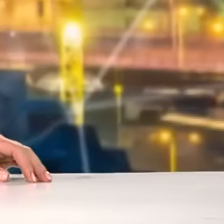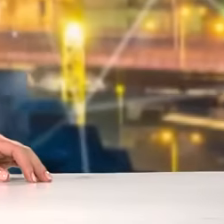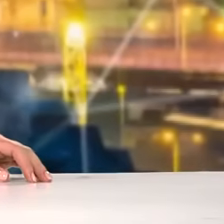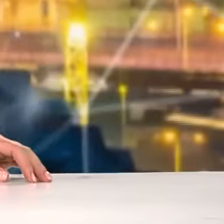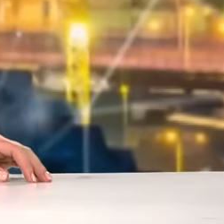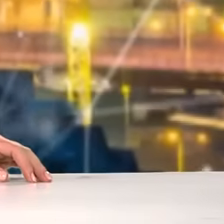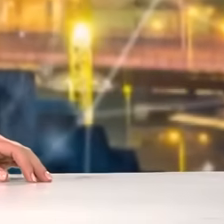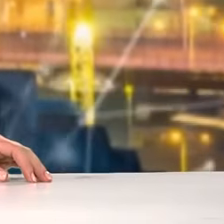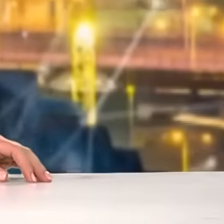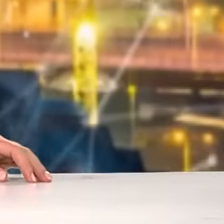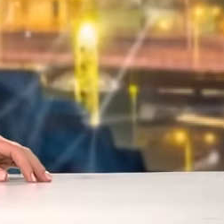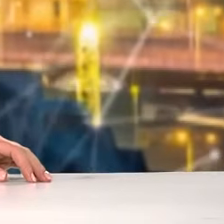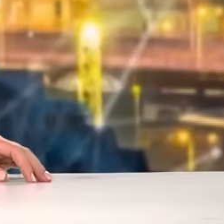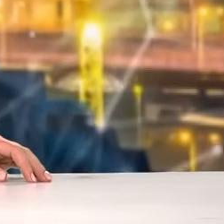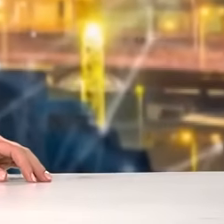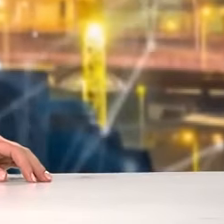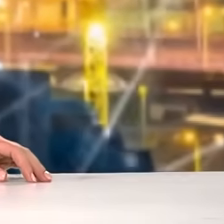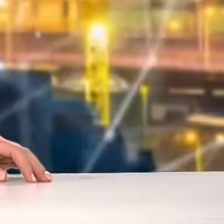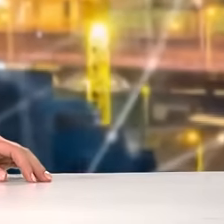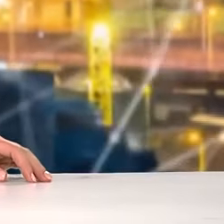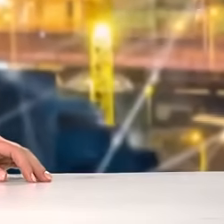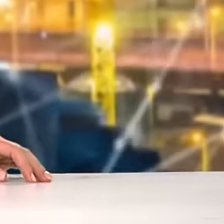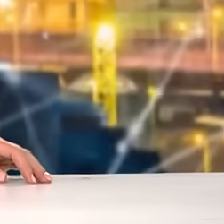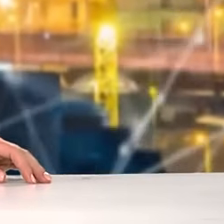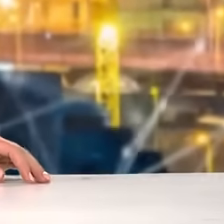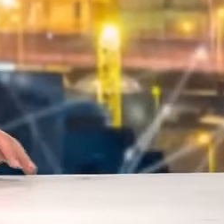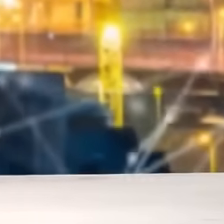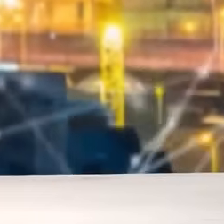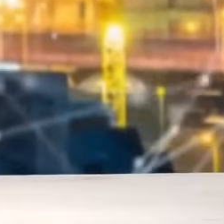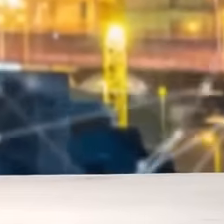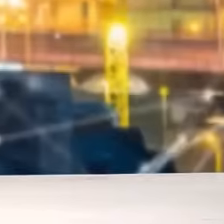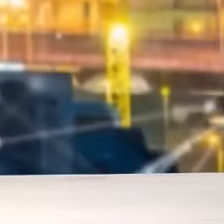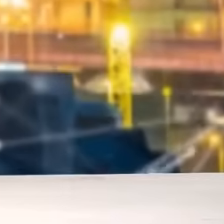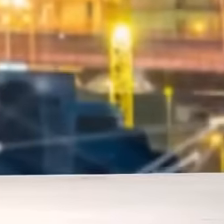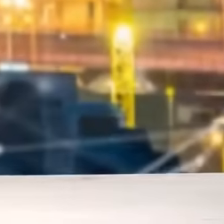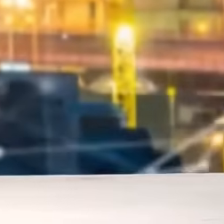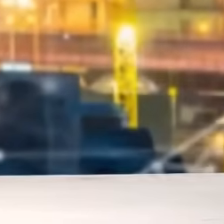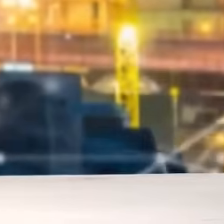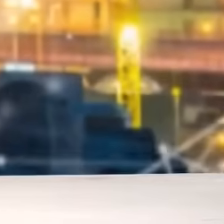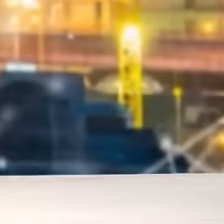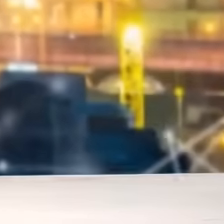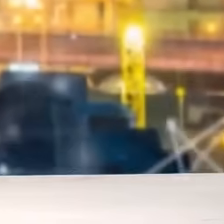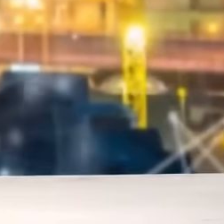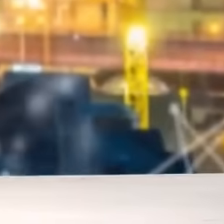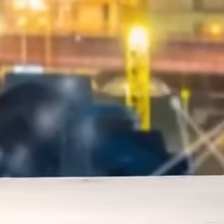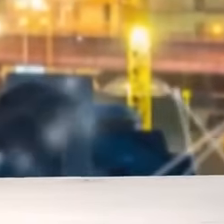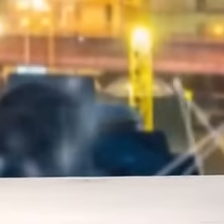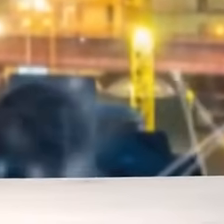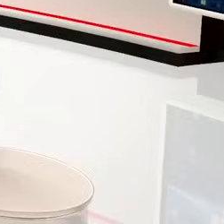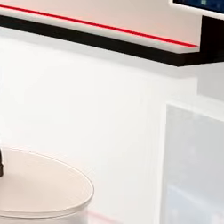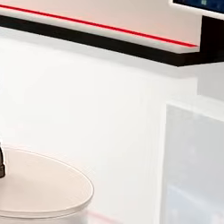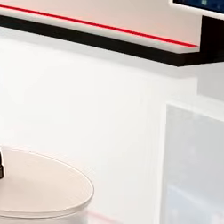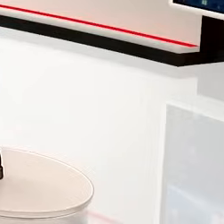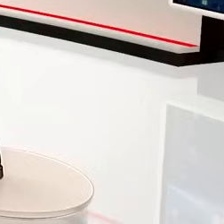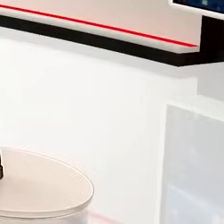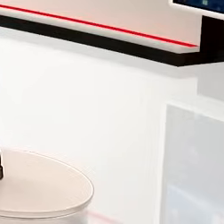Am revenit, iar în studioul Focus se află acum jurnalistul și realizatorul emisiunii Insider Politic, Sebastian Zacman, care va comenta cele mai importante știri ale